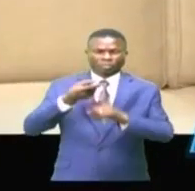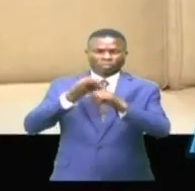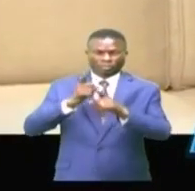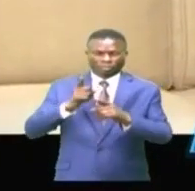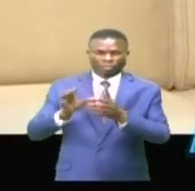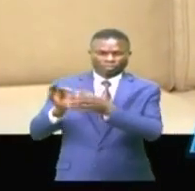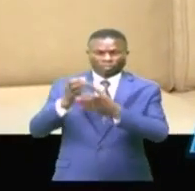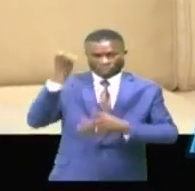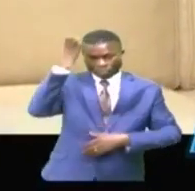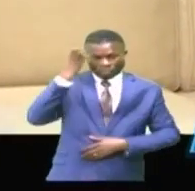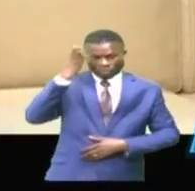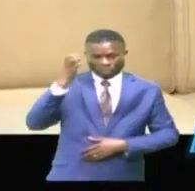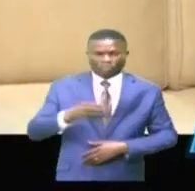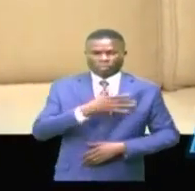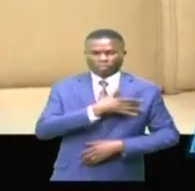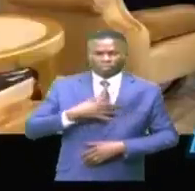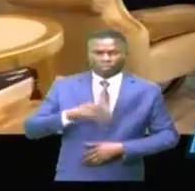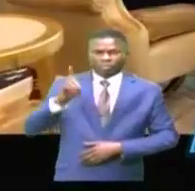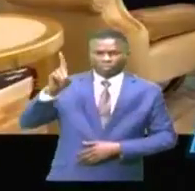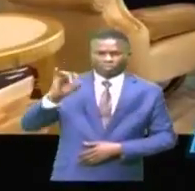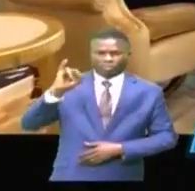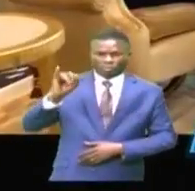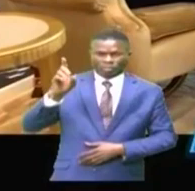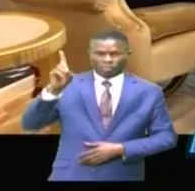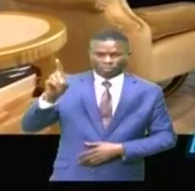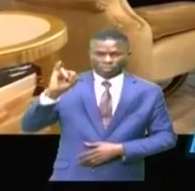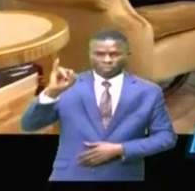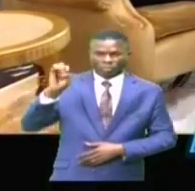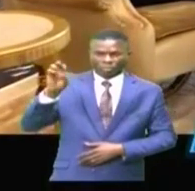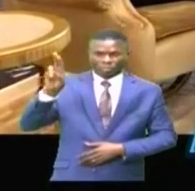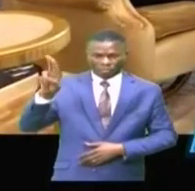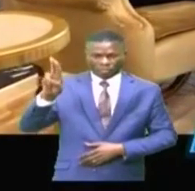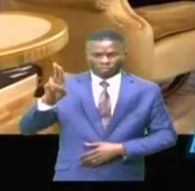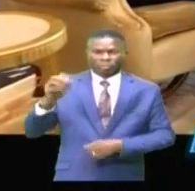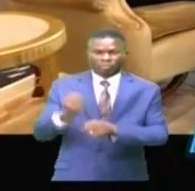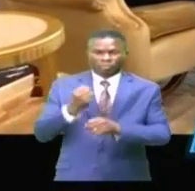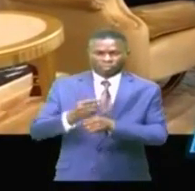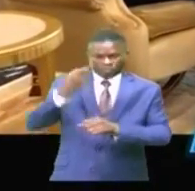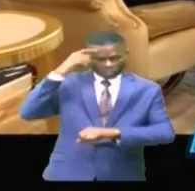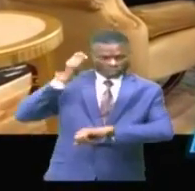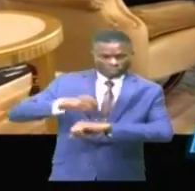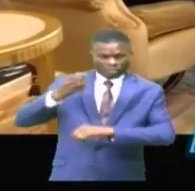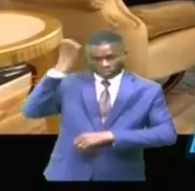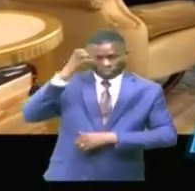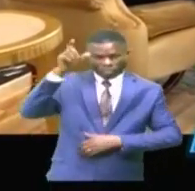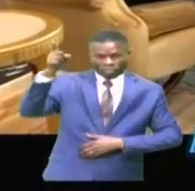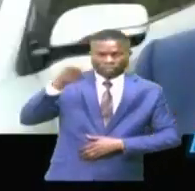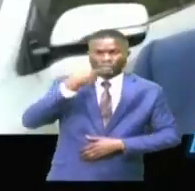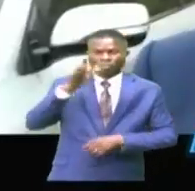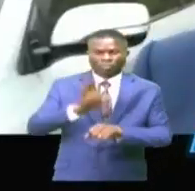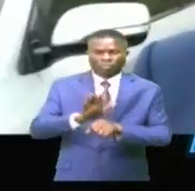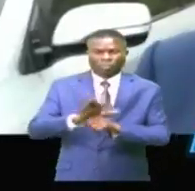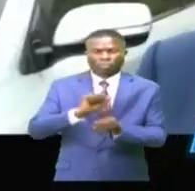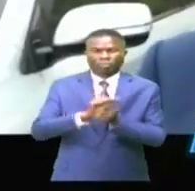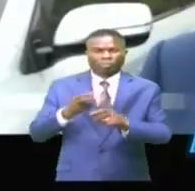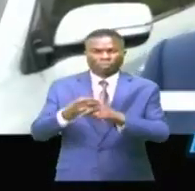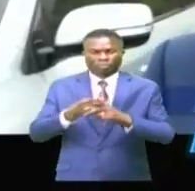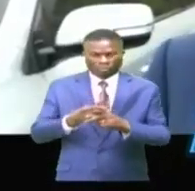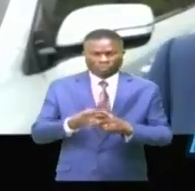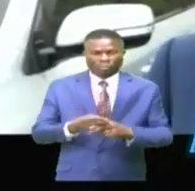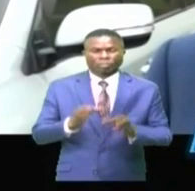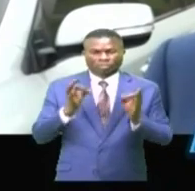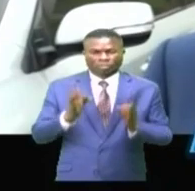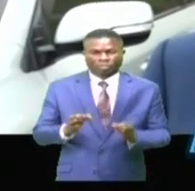européenne conduite par Didier Reinders commissaire européen à la justice avec le Président j'ai surtout parlé de la situation sécuritaire bien entendu